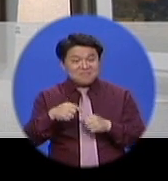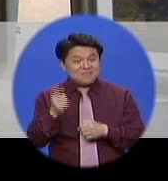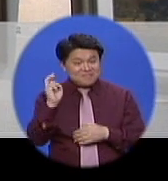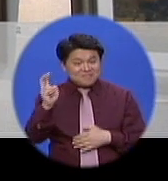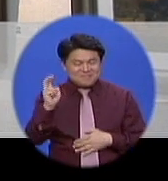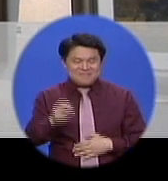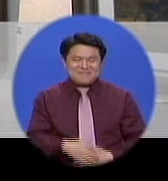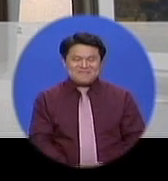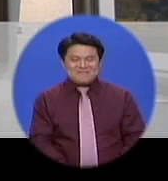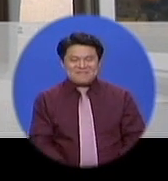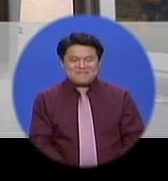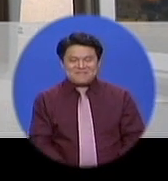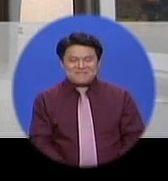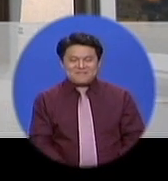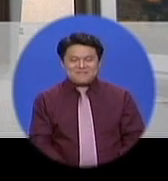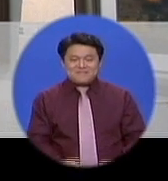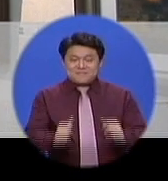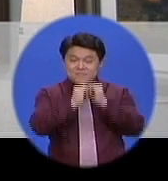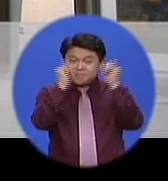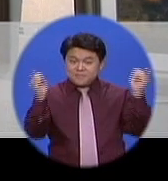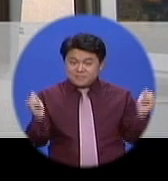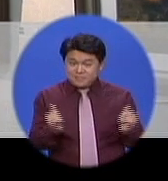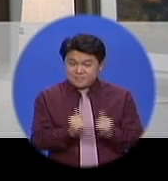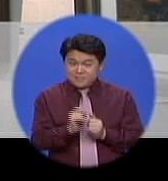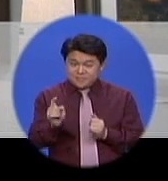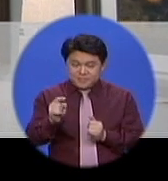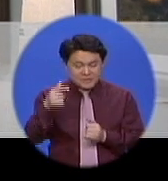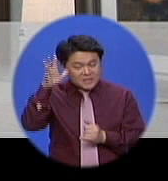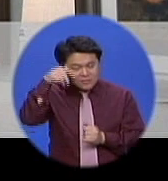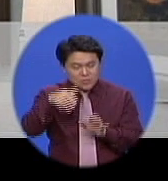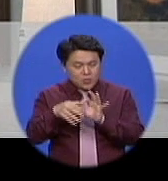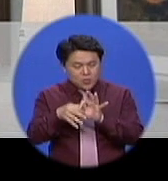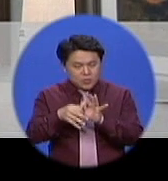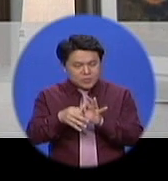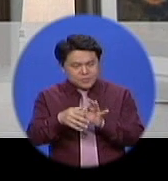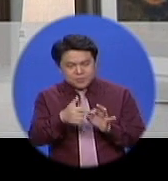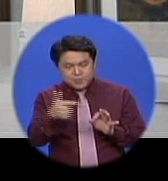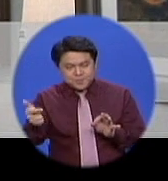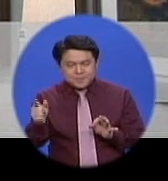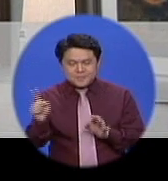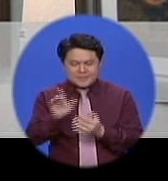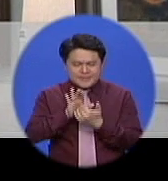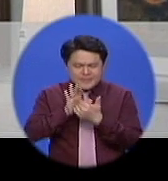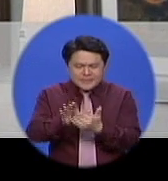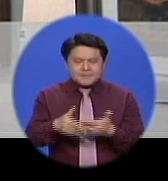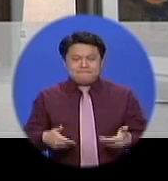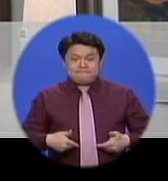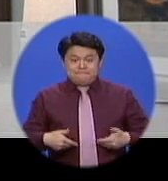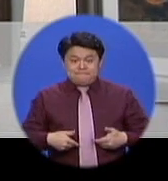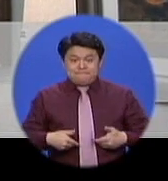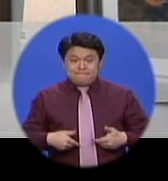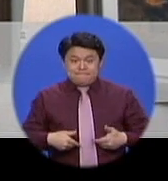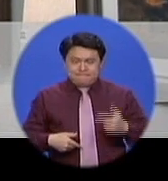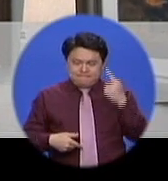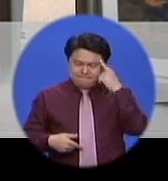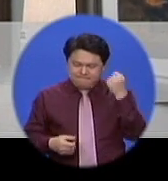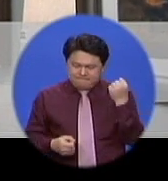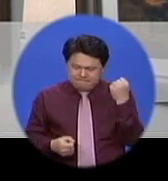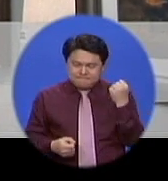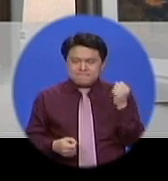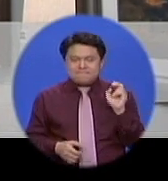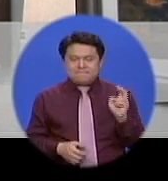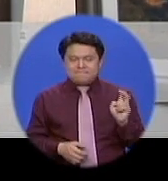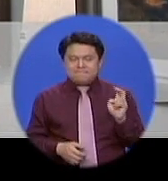아닐까 싶고, 그만큼 우리 사회가 거기에 대한 관심도 많고, 어떻게든지 이걸 좀 막아봐야 되겠다, 뭐 이런